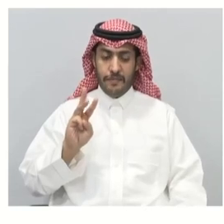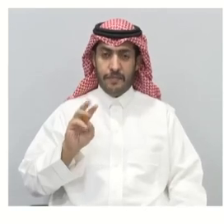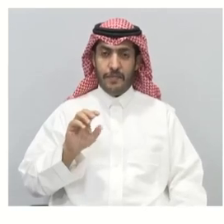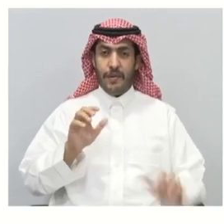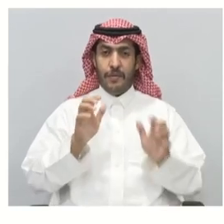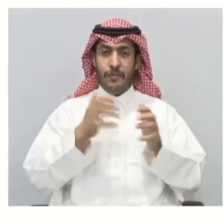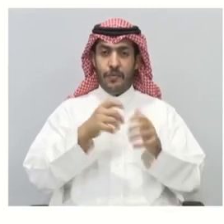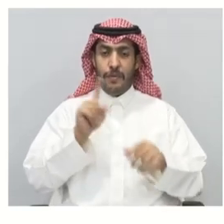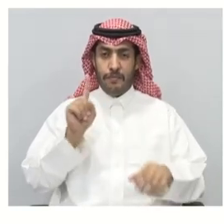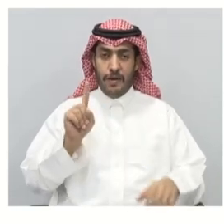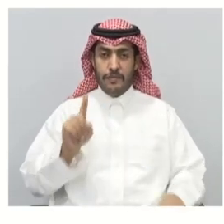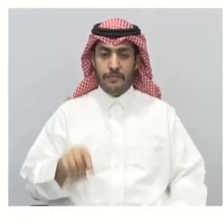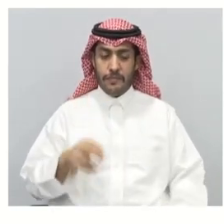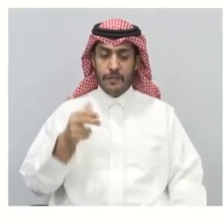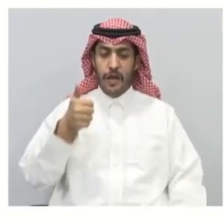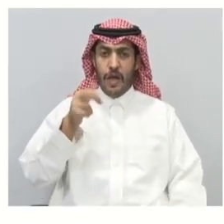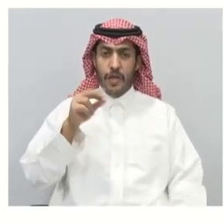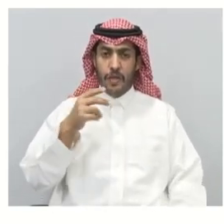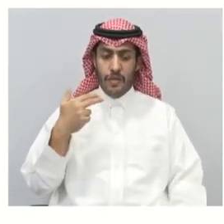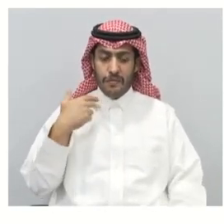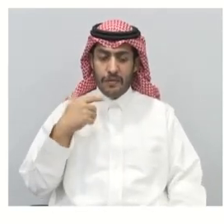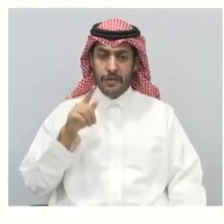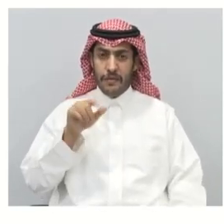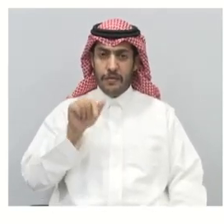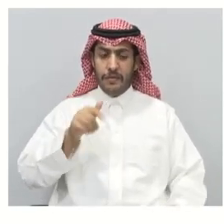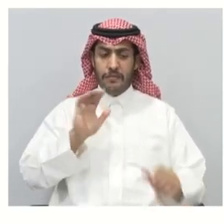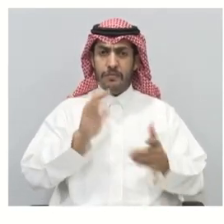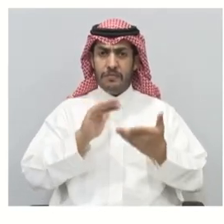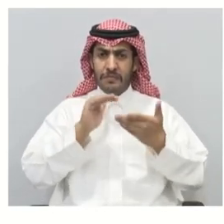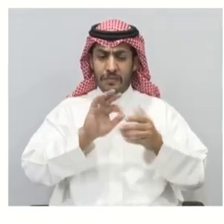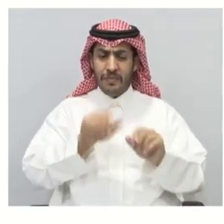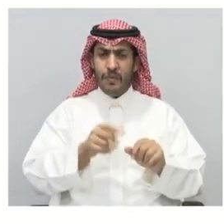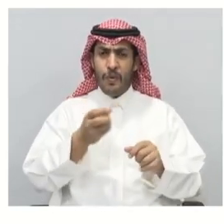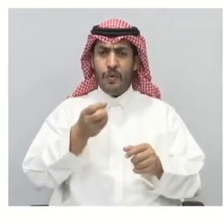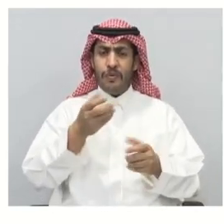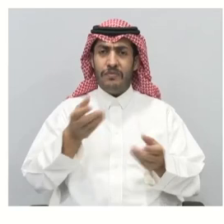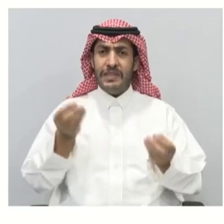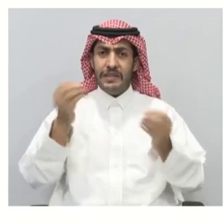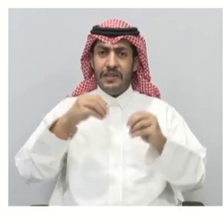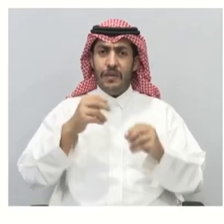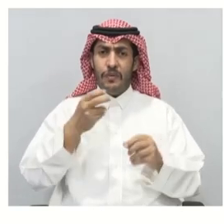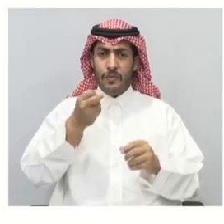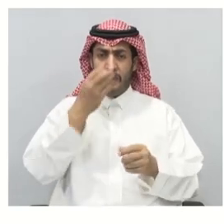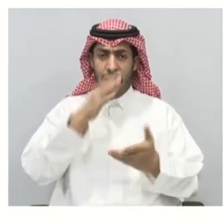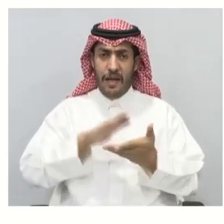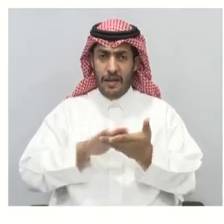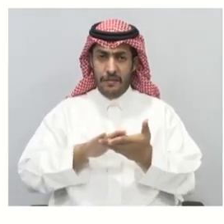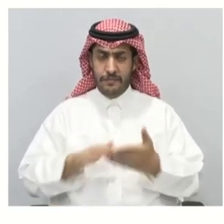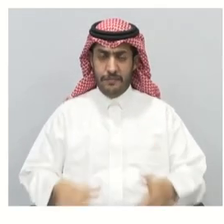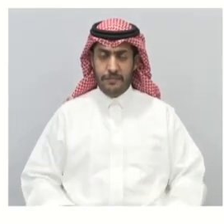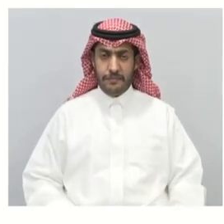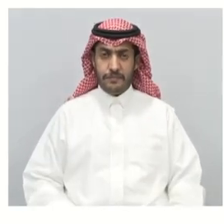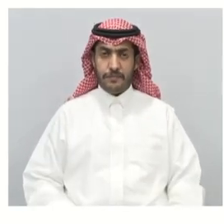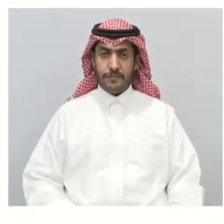المجموعه الاخرى التي هي باء اذم من اسهم في تلوث البيئه او اظم من اسهم فيه